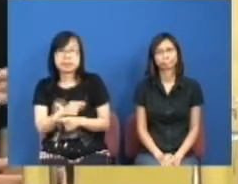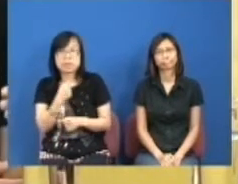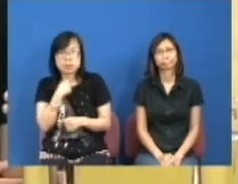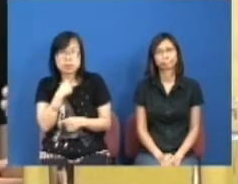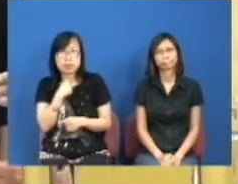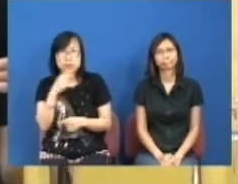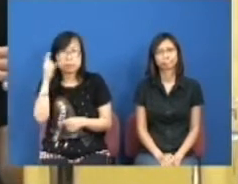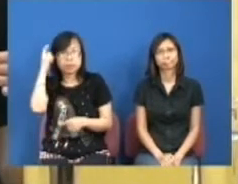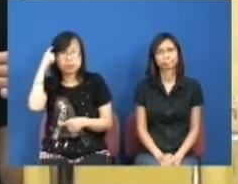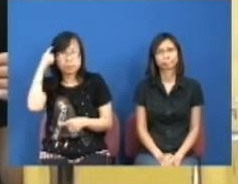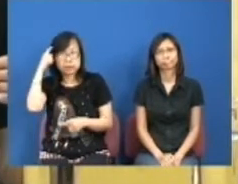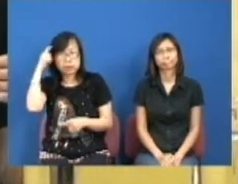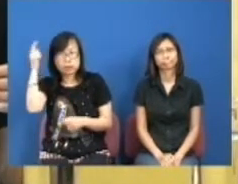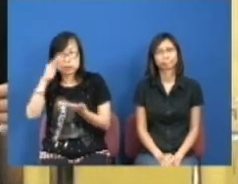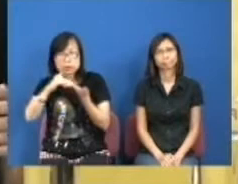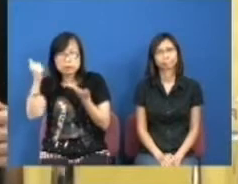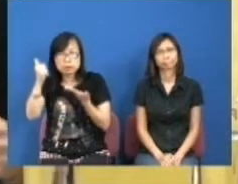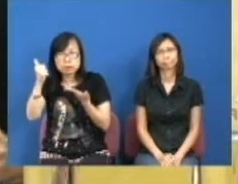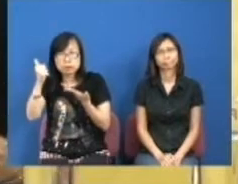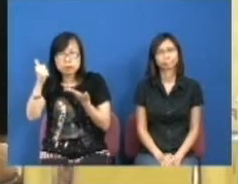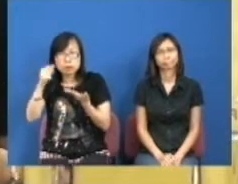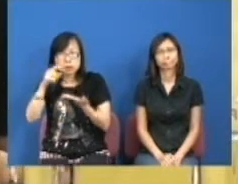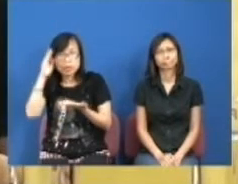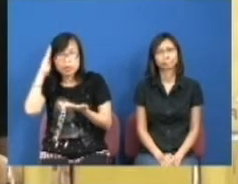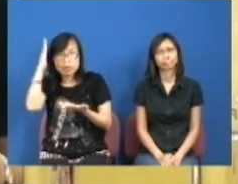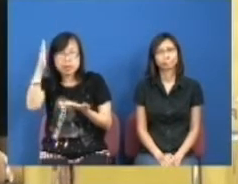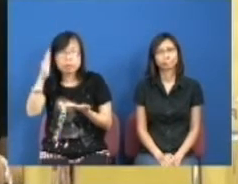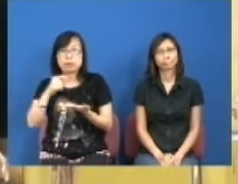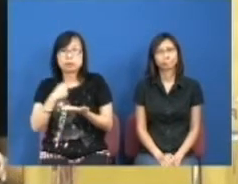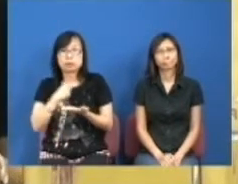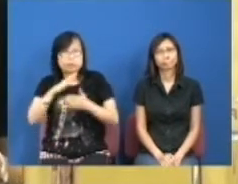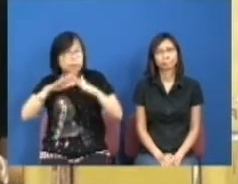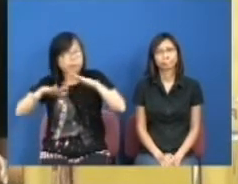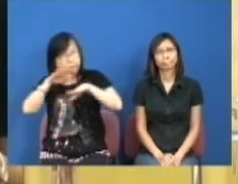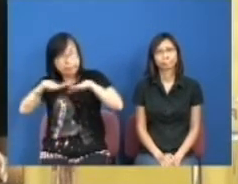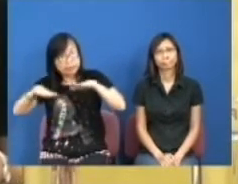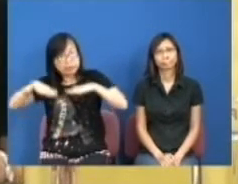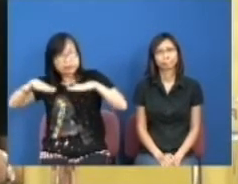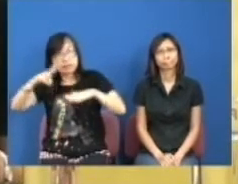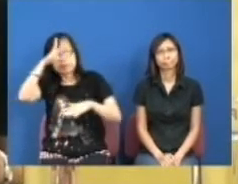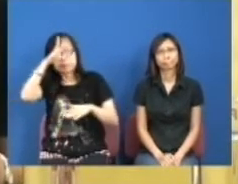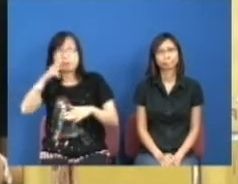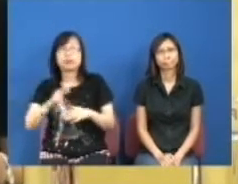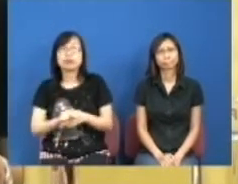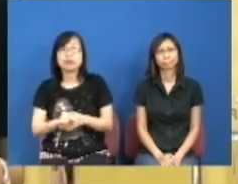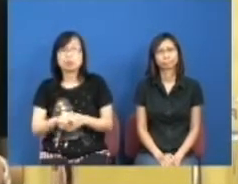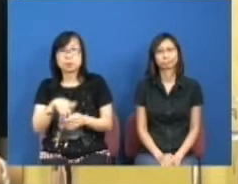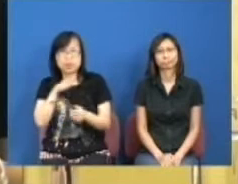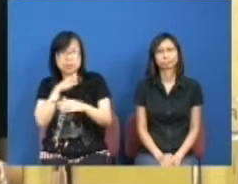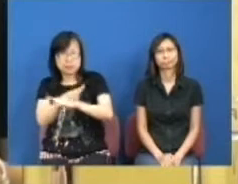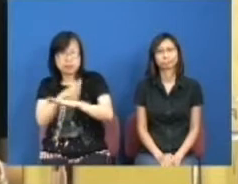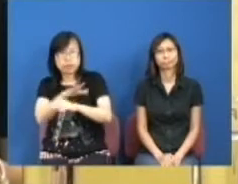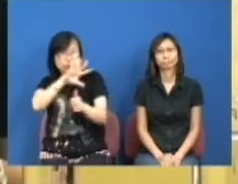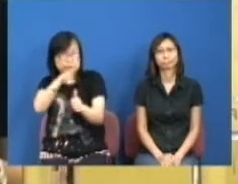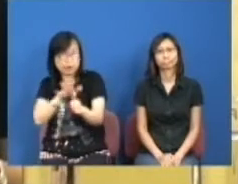這樣的意識呢，是我們 有一個這樣的意圖呢，是我們覺得需要平衡個政府對於個社會的影